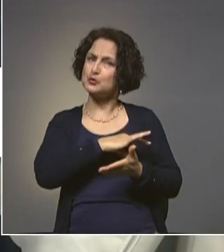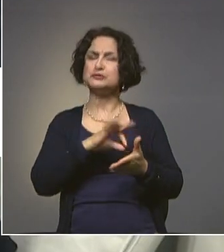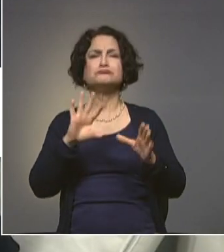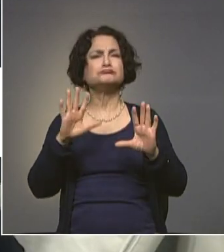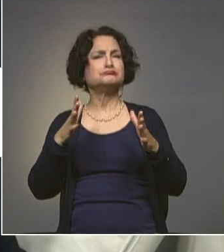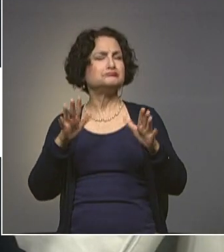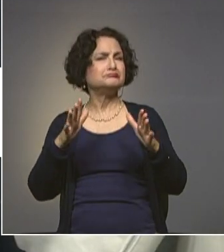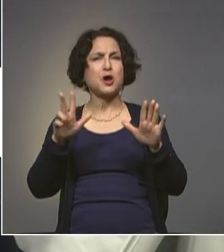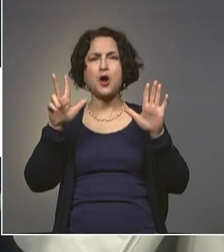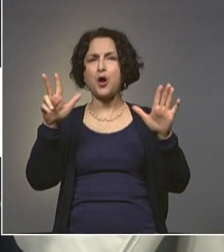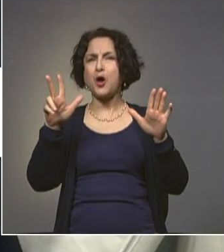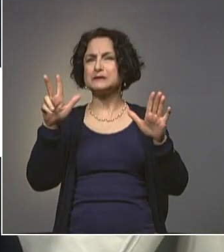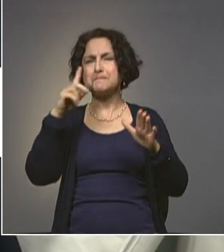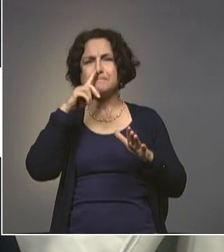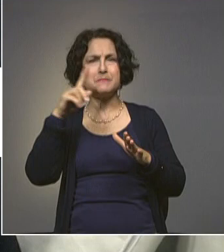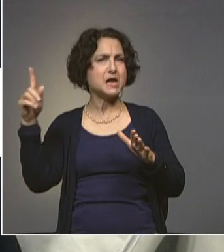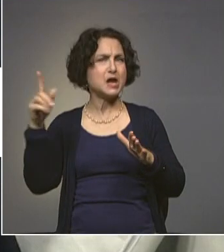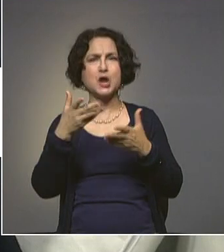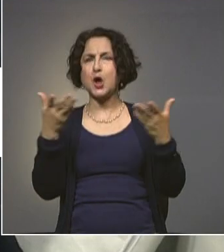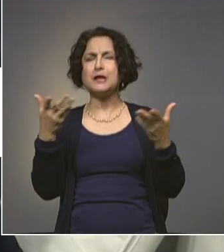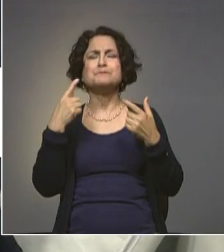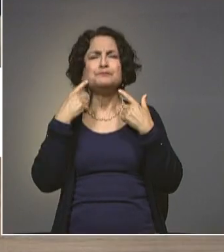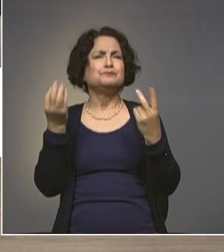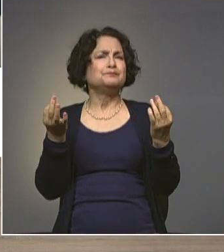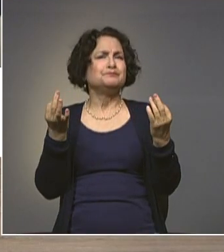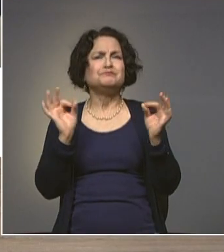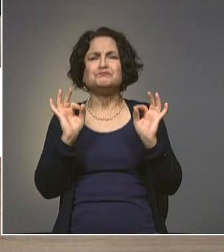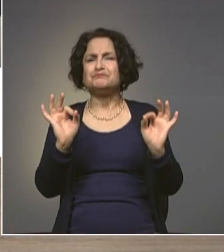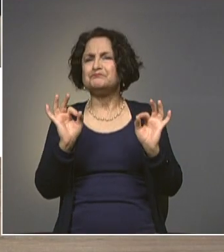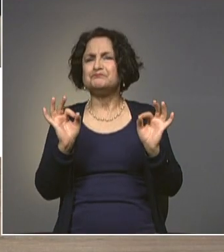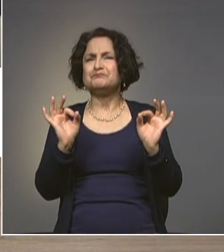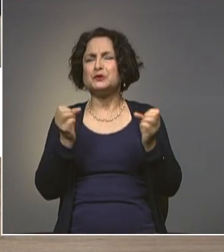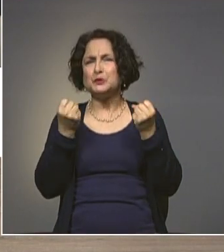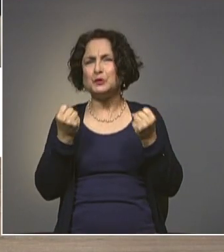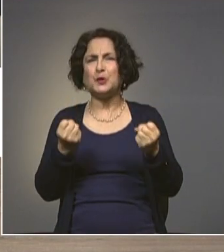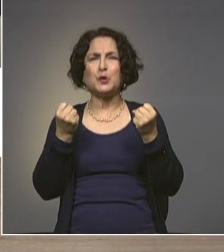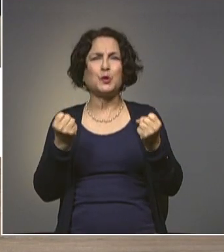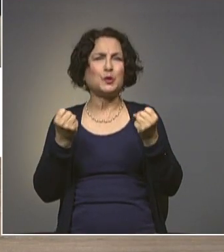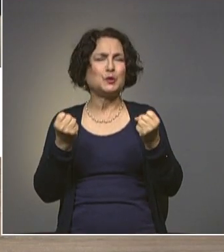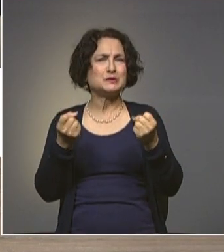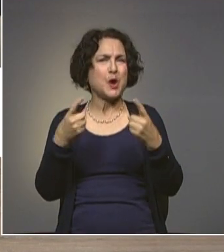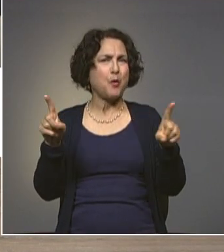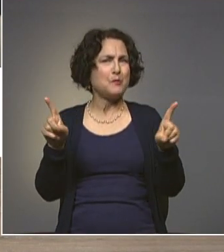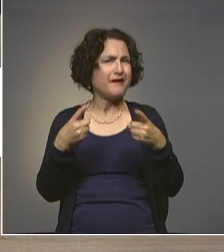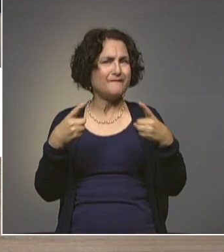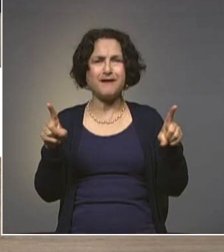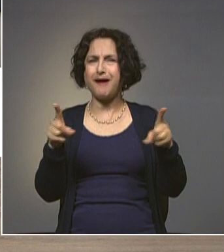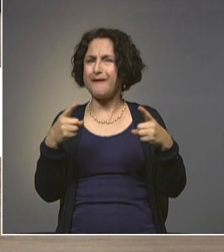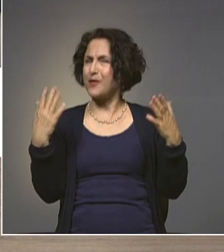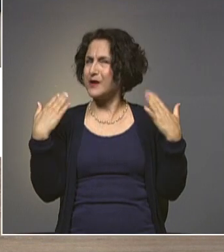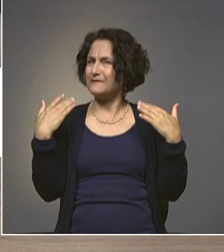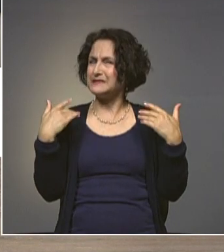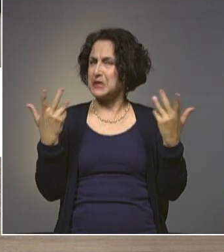функционира? Чисто организационно? Чисто организационно, един университет трудно се управлява, пък 8 университета заедно да работят. Ще имаме